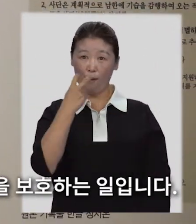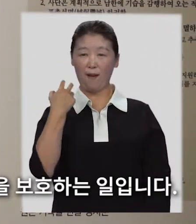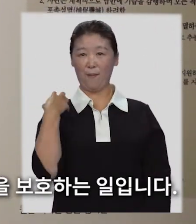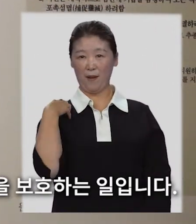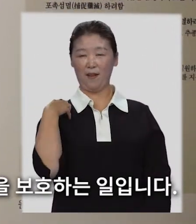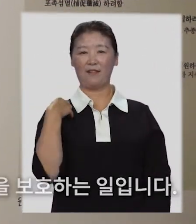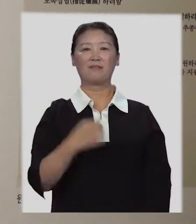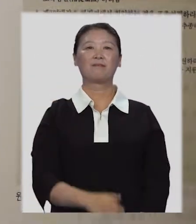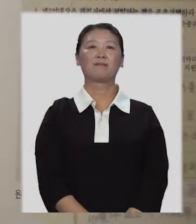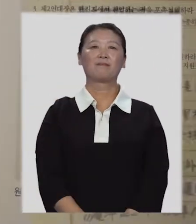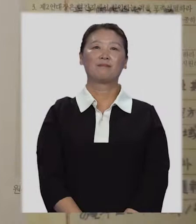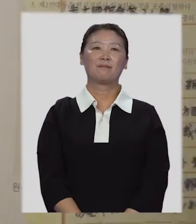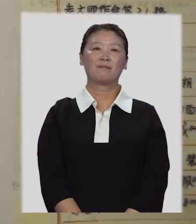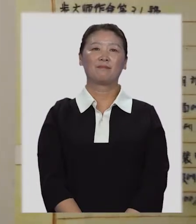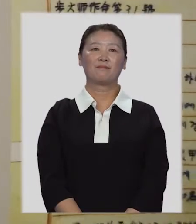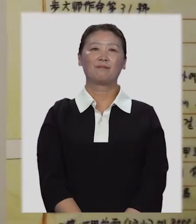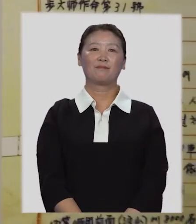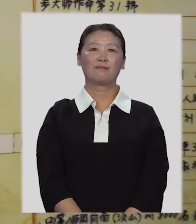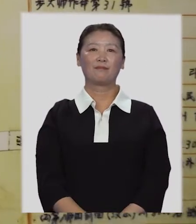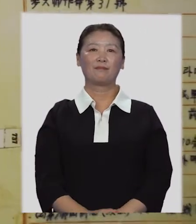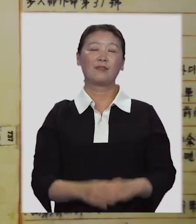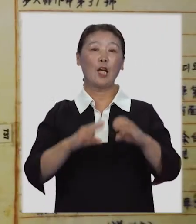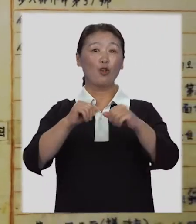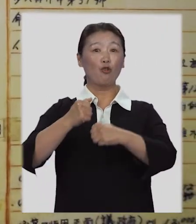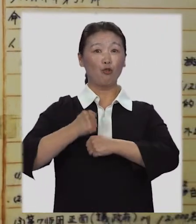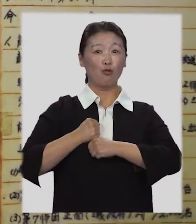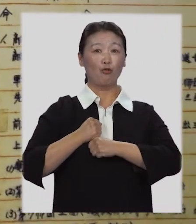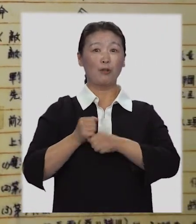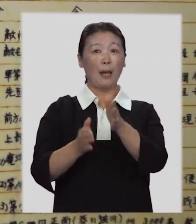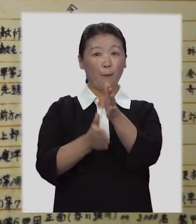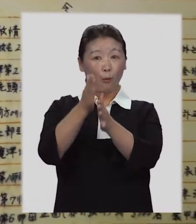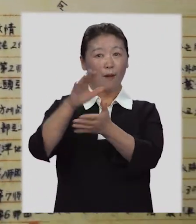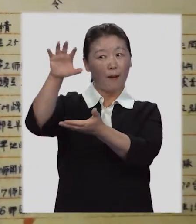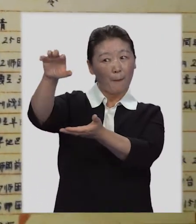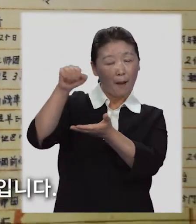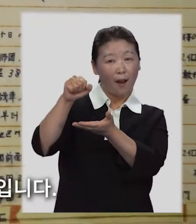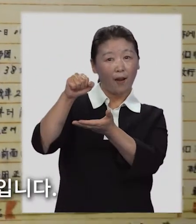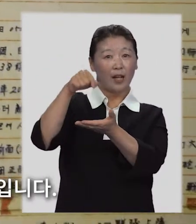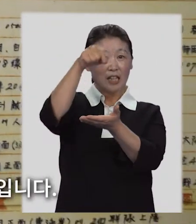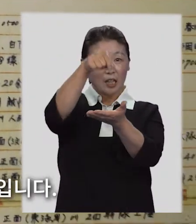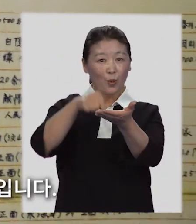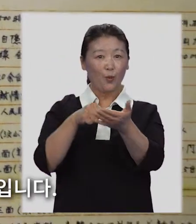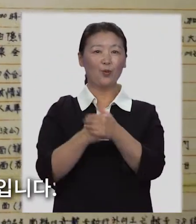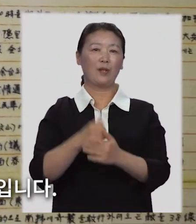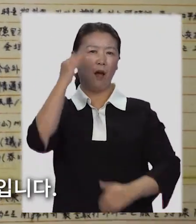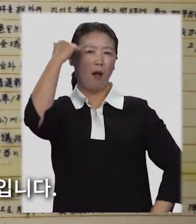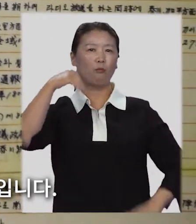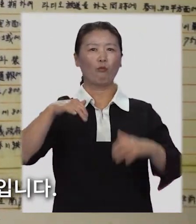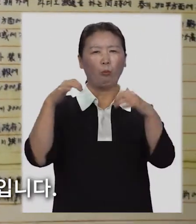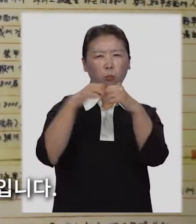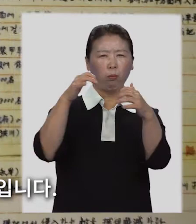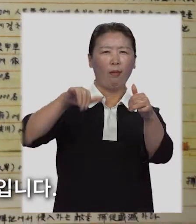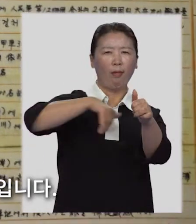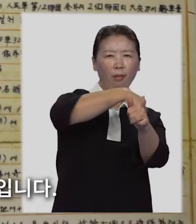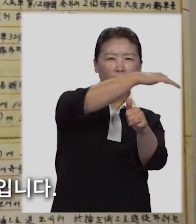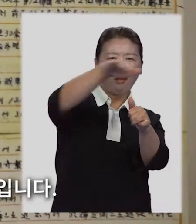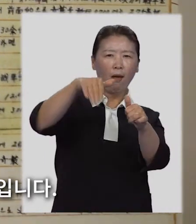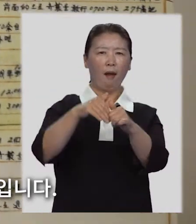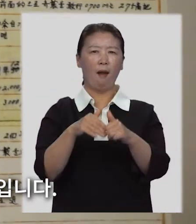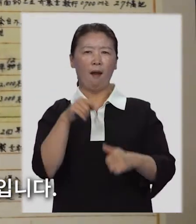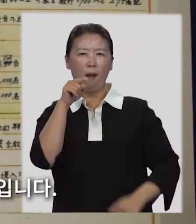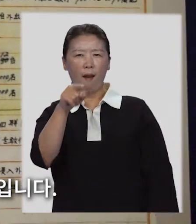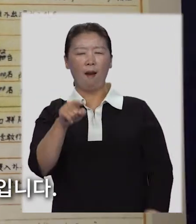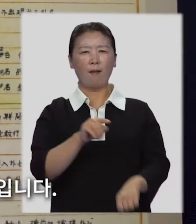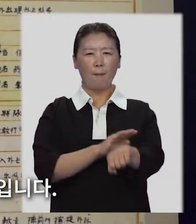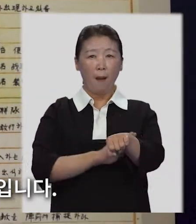보호하는 일입니다. 육군본부에서 이관한 군사기록은 6.25 전쟁의 생생한 전투 현장을 규명할